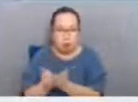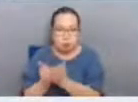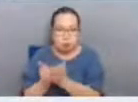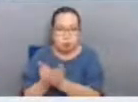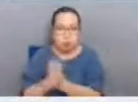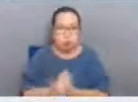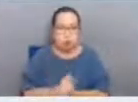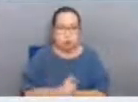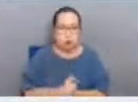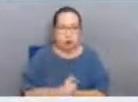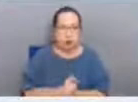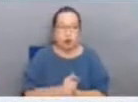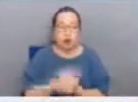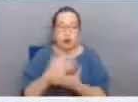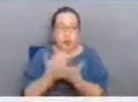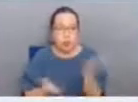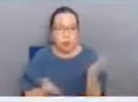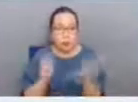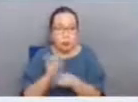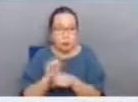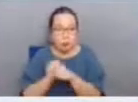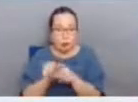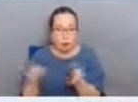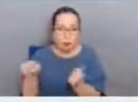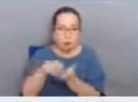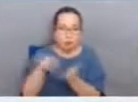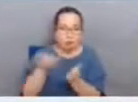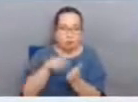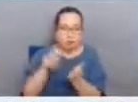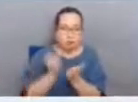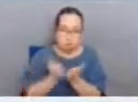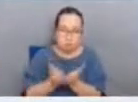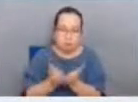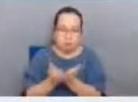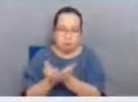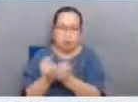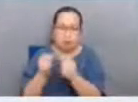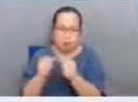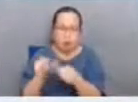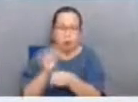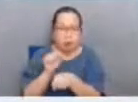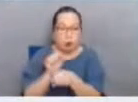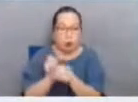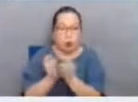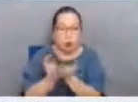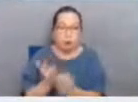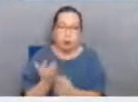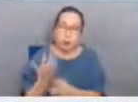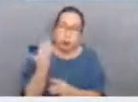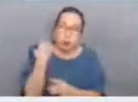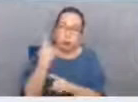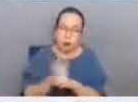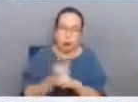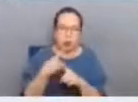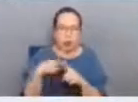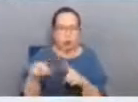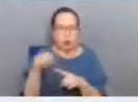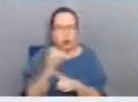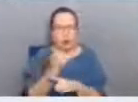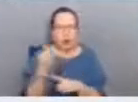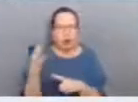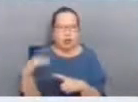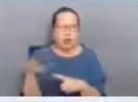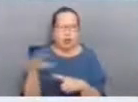kababayan nais magtrabaho abroad, yun naman po mga kababayan nating nagtatrabaho na sa abroad